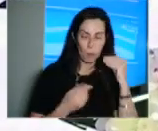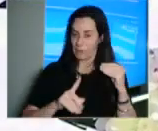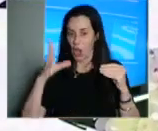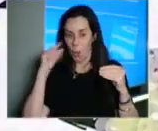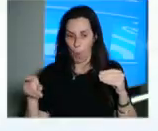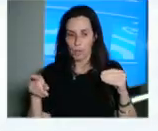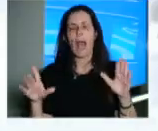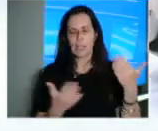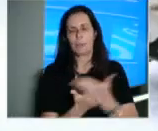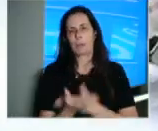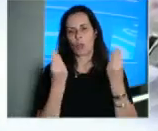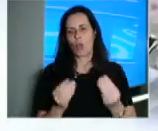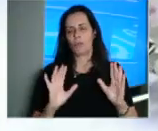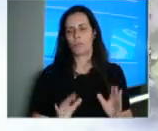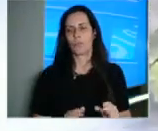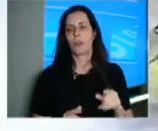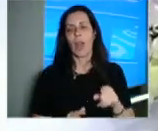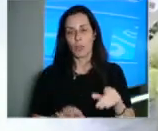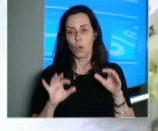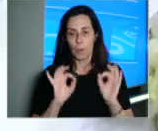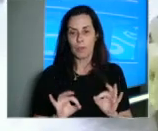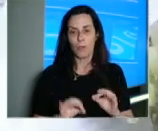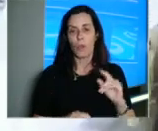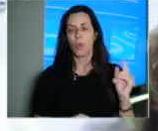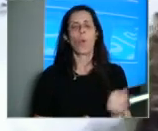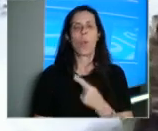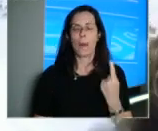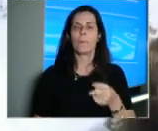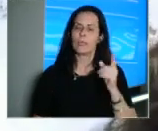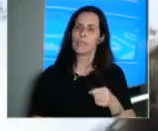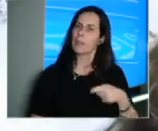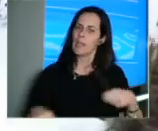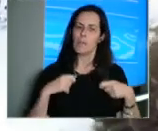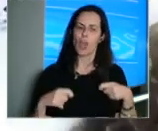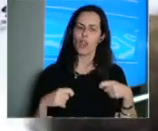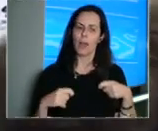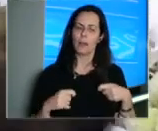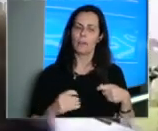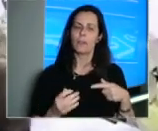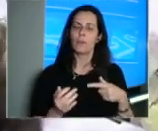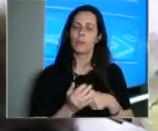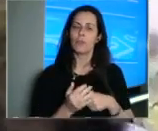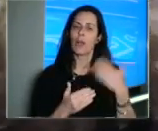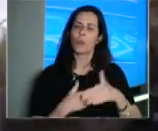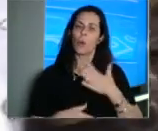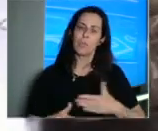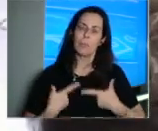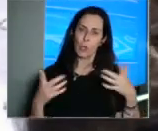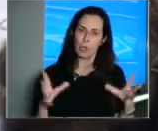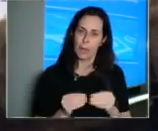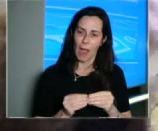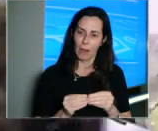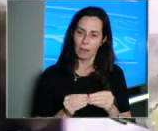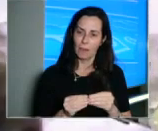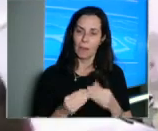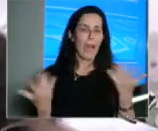מזה, כנראה שהמסמך הזה הוא מסמך טוב. כנראה שהוא בעצם כולם צריכים להתפשר בשביל שבסוף אנחנו רוצים לחיות כאן ביחד.